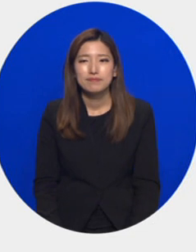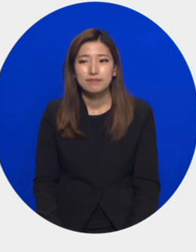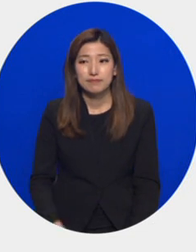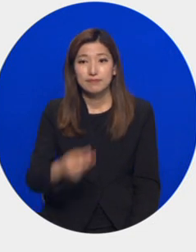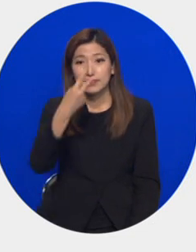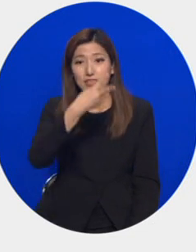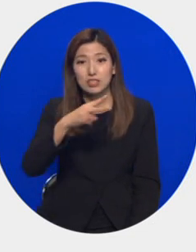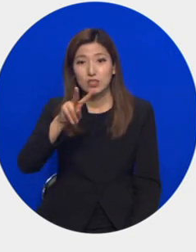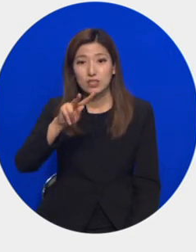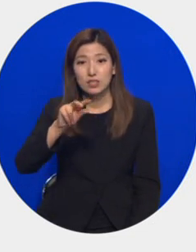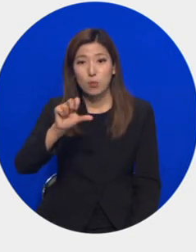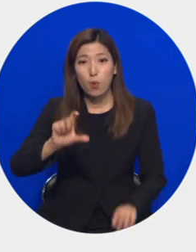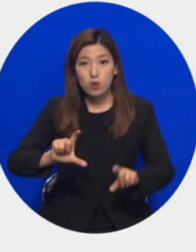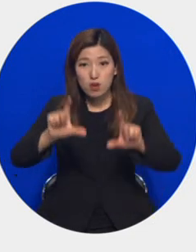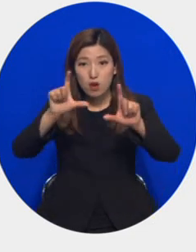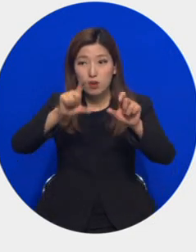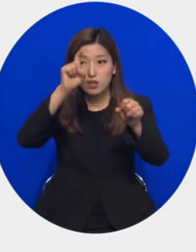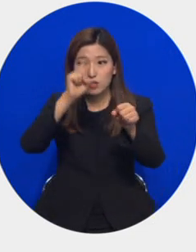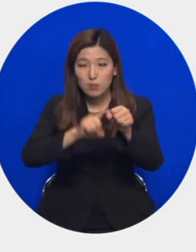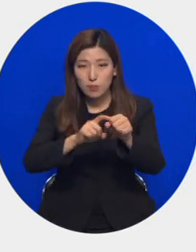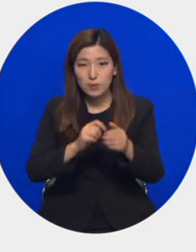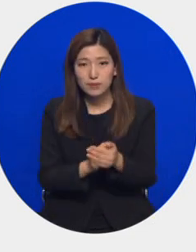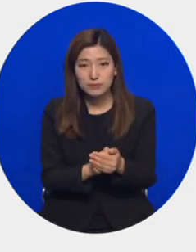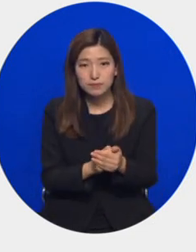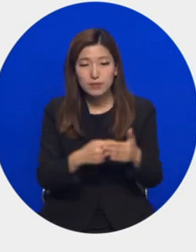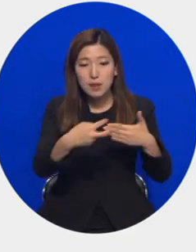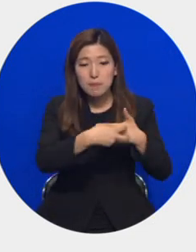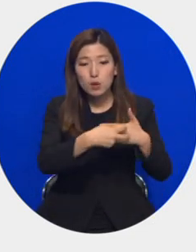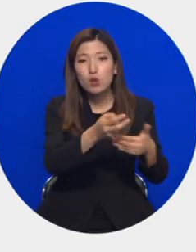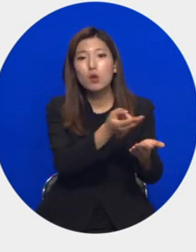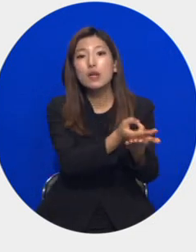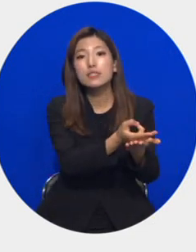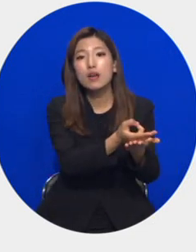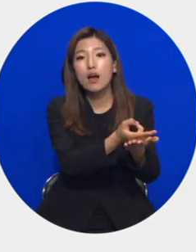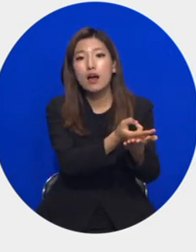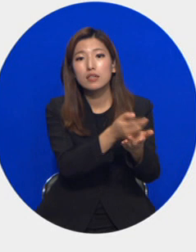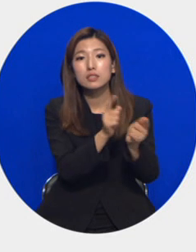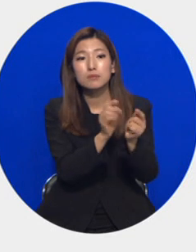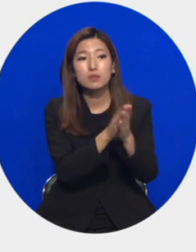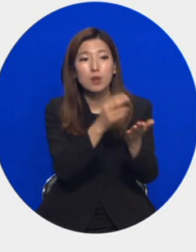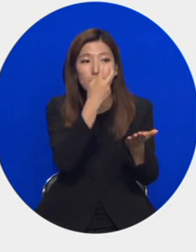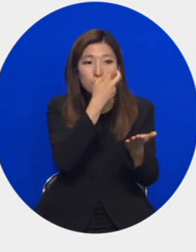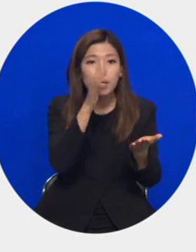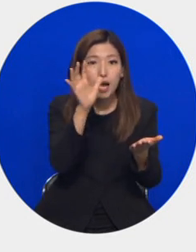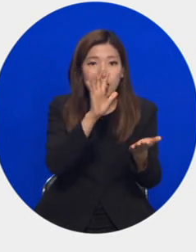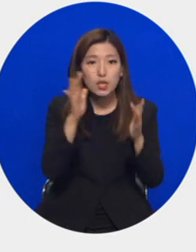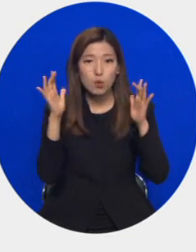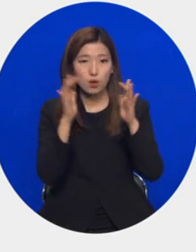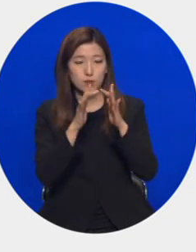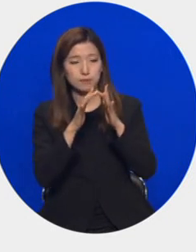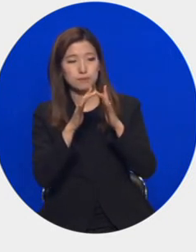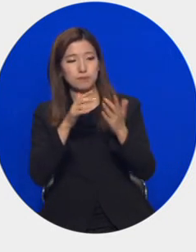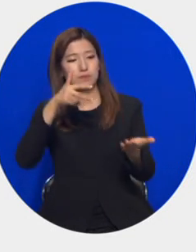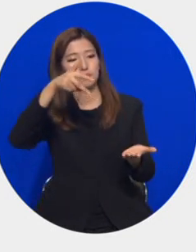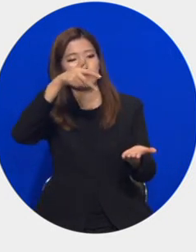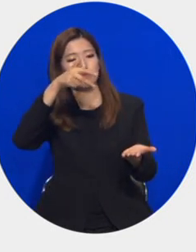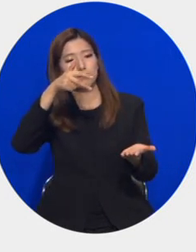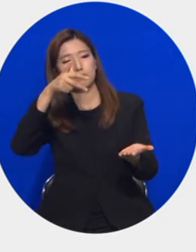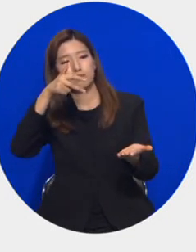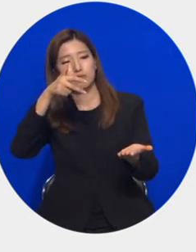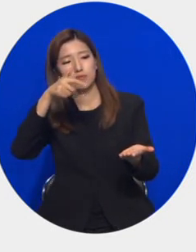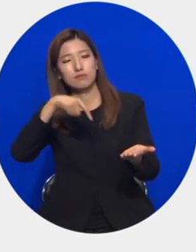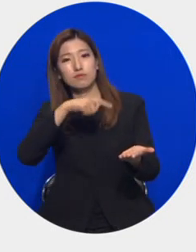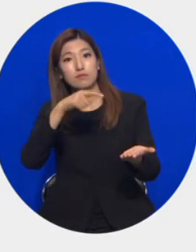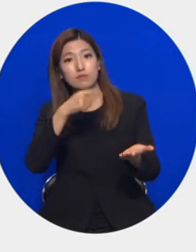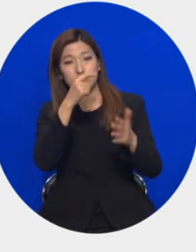이번 환자 를 실시간으로 모니터링하는 스마트 병원 18 곳을 구축하고 코론 알고 와 같은 감 협박에 대비 안